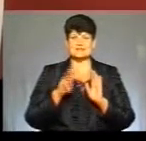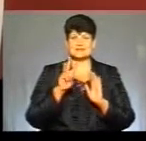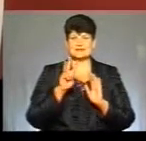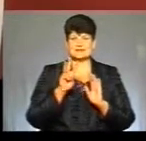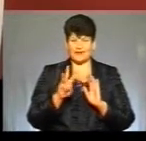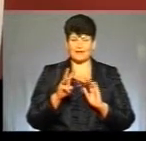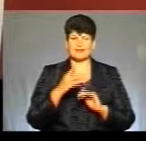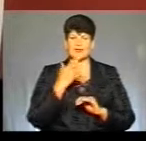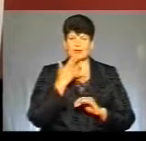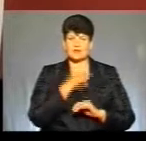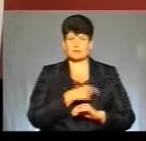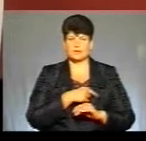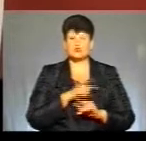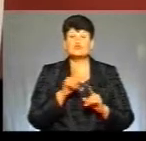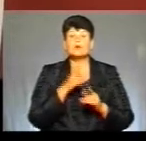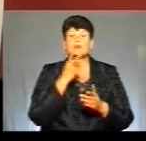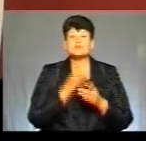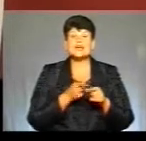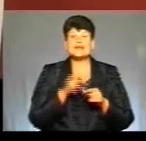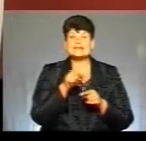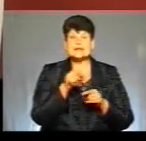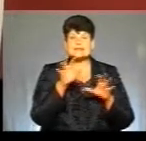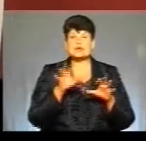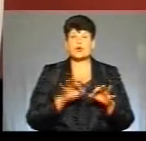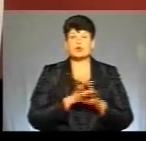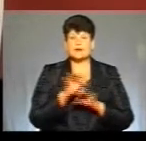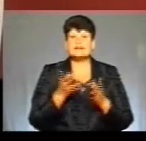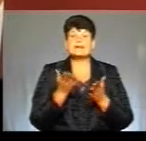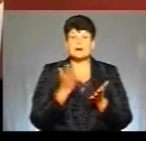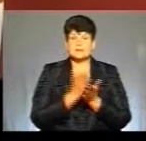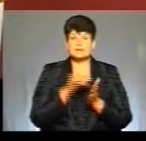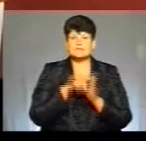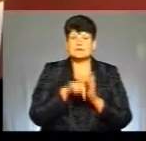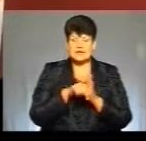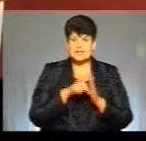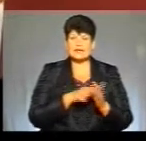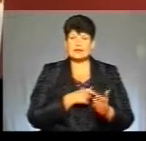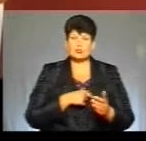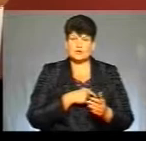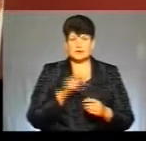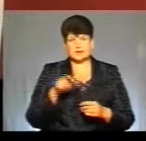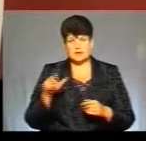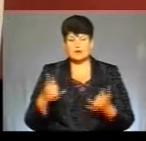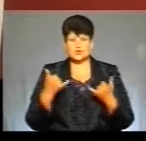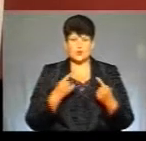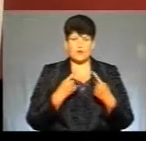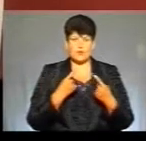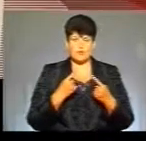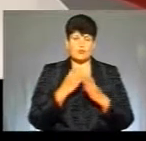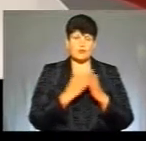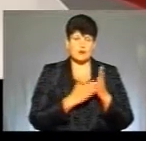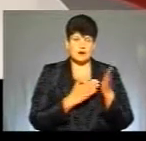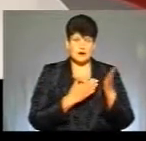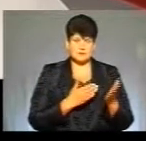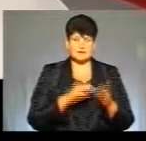депутати. Що передбачає цей законопроект, яка він матиме значення для депутатів та суспільства, говоримо сьогодні у нашій програмі. Поруч зі